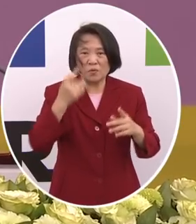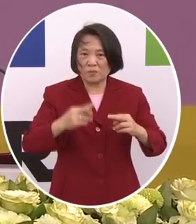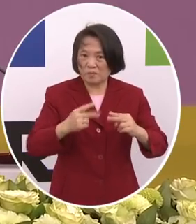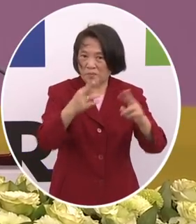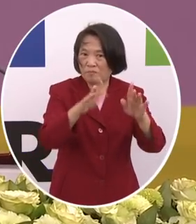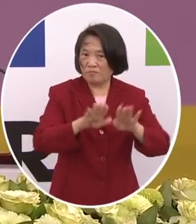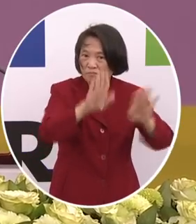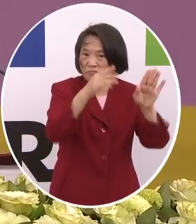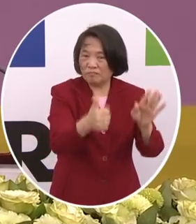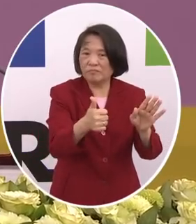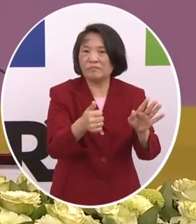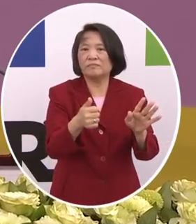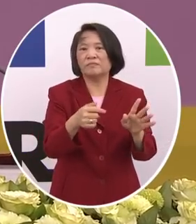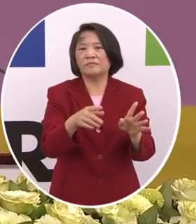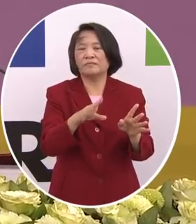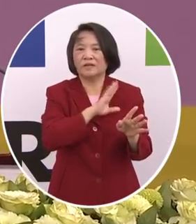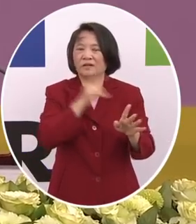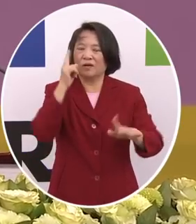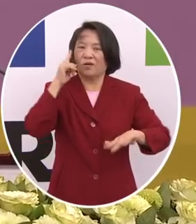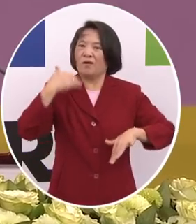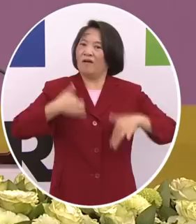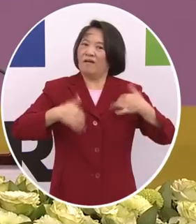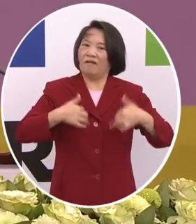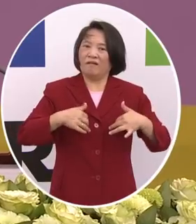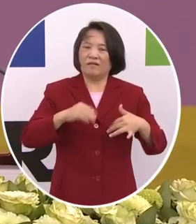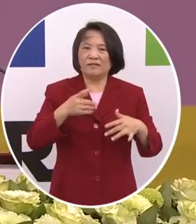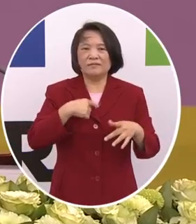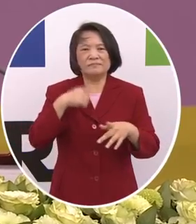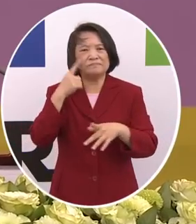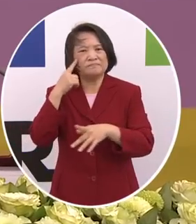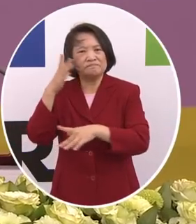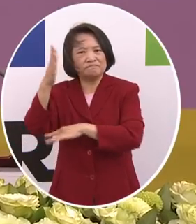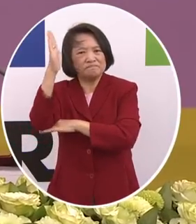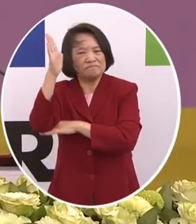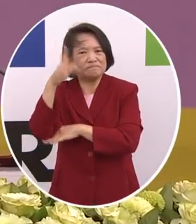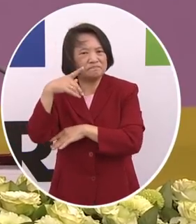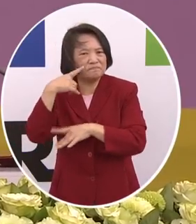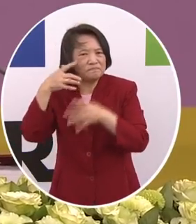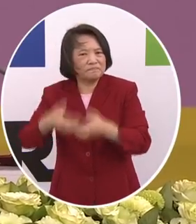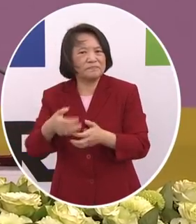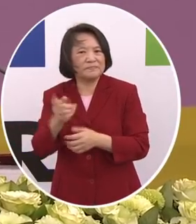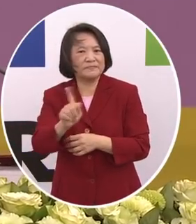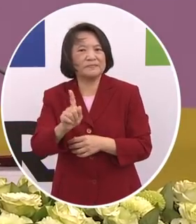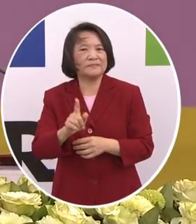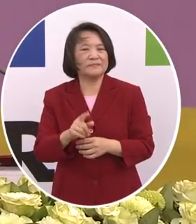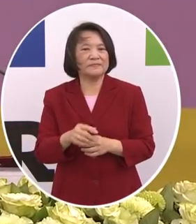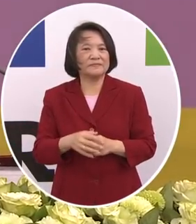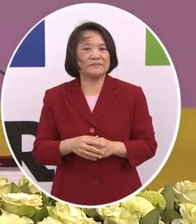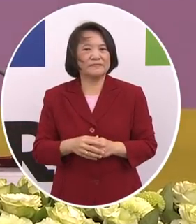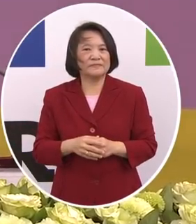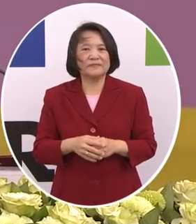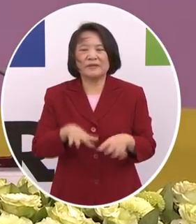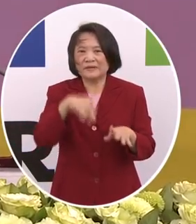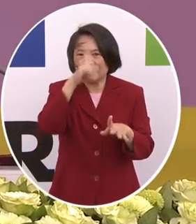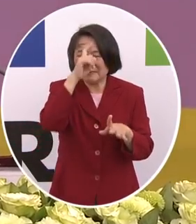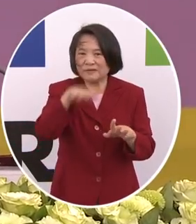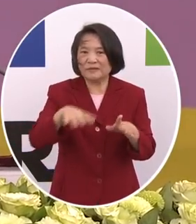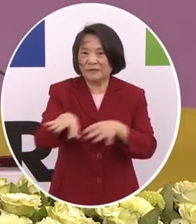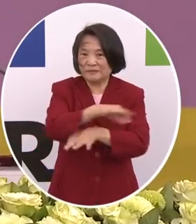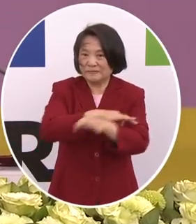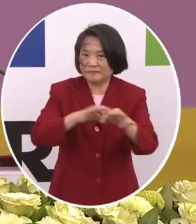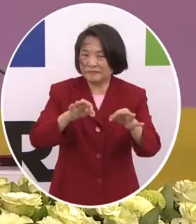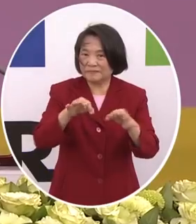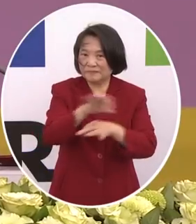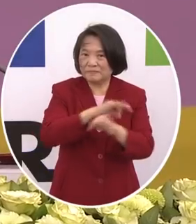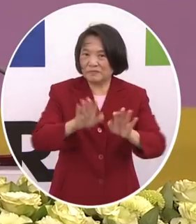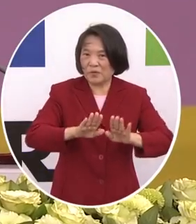然令人欣喜，但是对政府来说，最重要的事情是怎样将经济成长